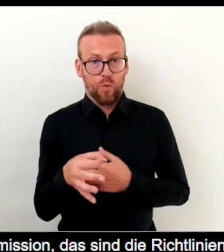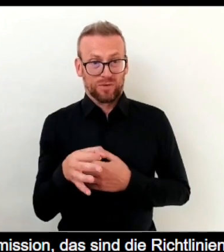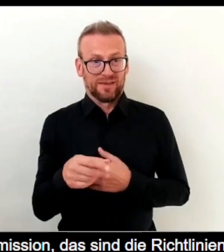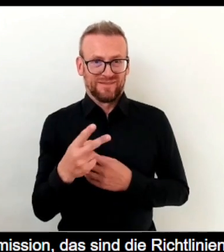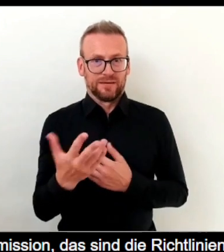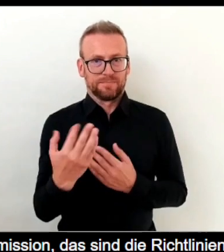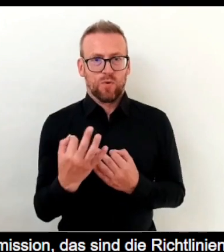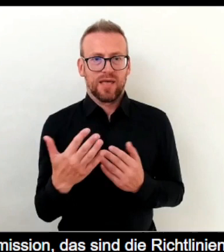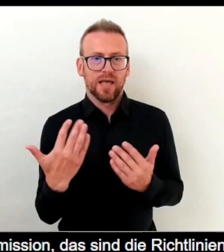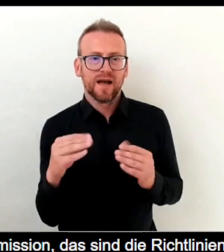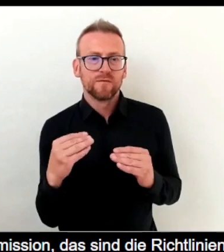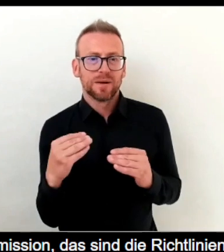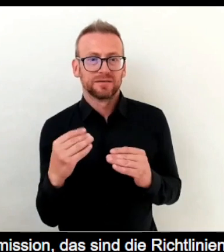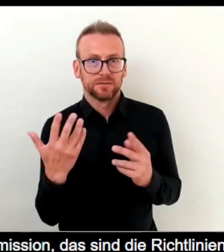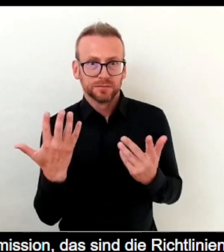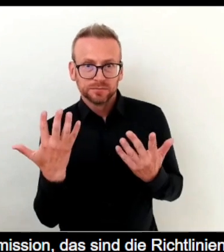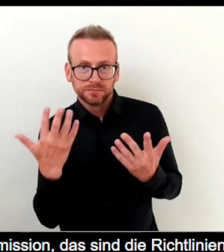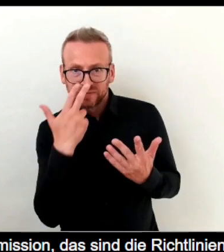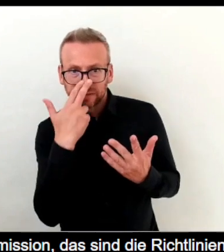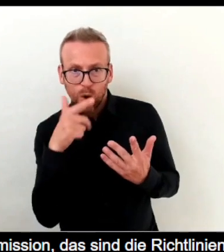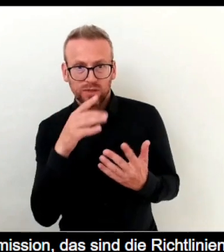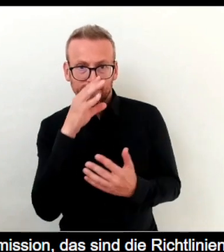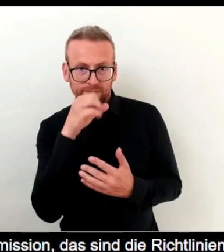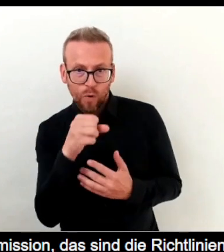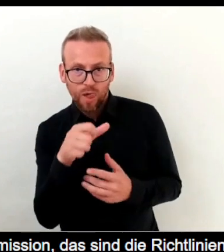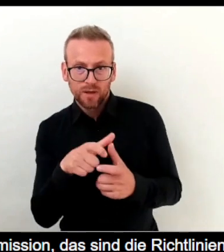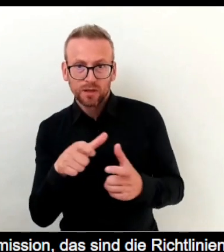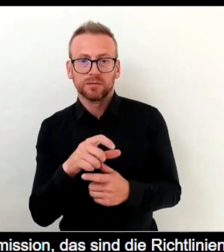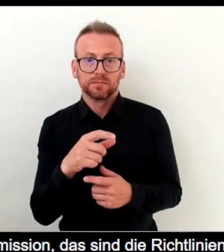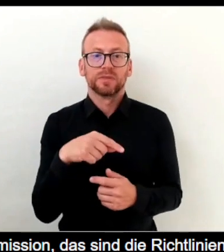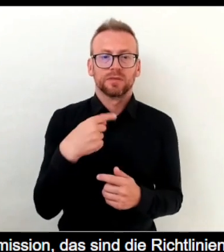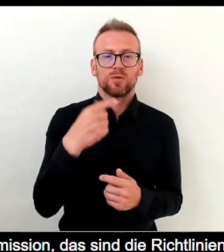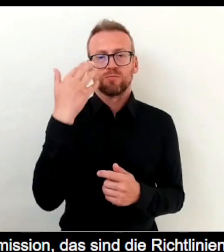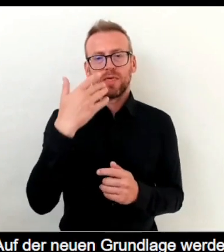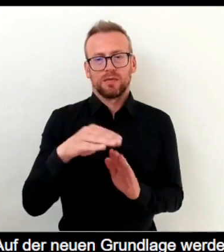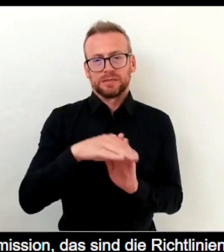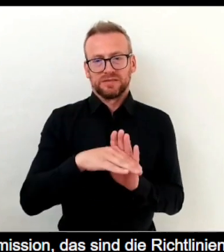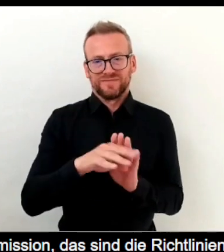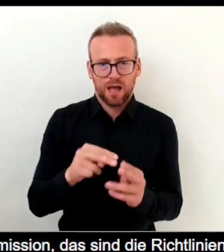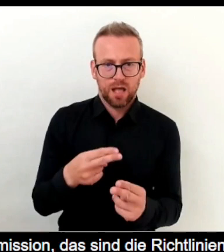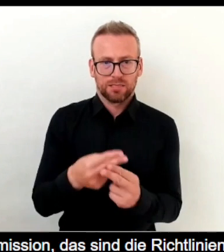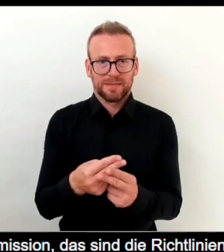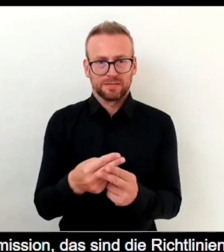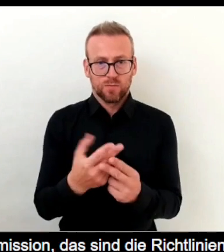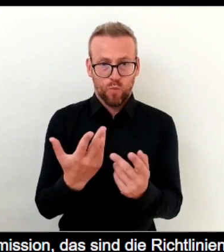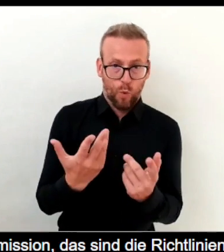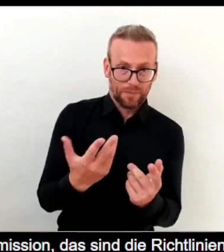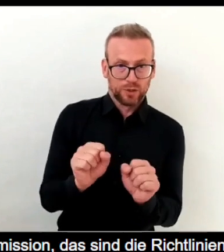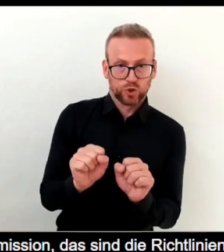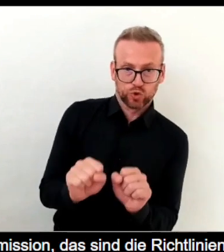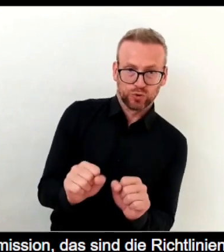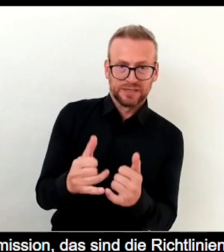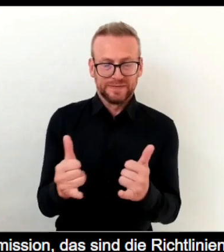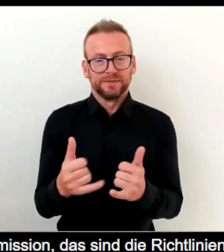zentralen klugen Weichestellungen ergeben. Wir sind da Drehscheibe-Plattformen und zwar nicht nur für Diskussionen, sondern für alles, was auch Freude betrifft.